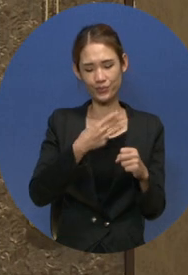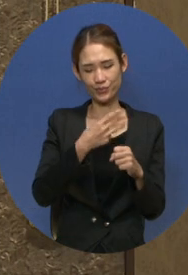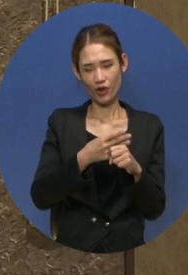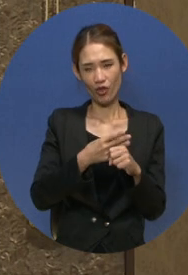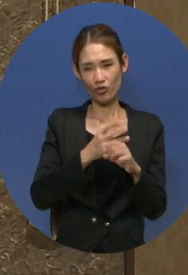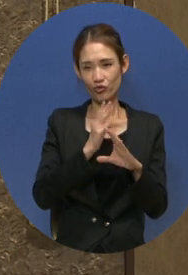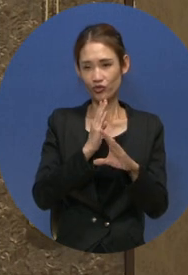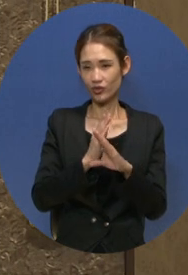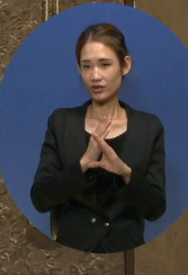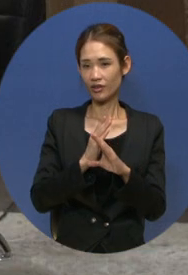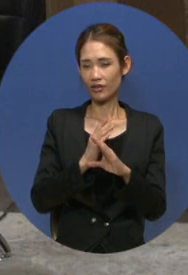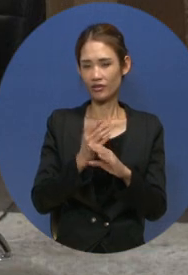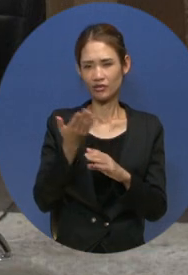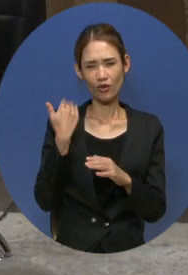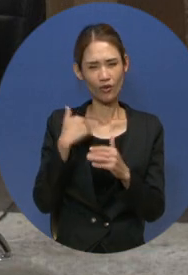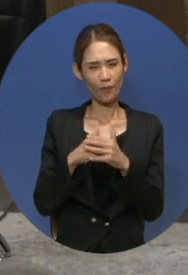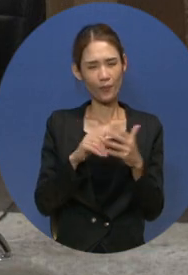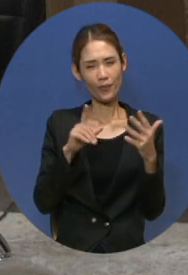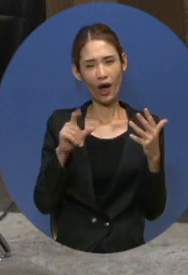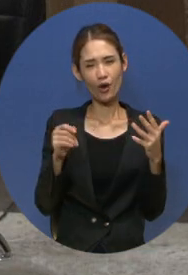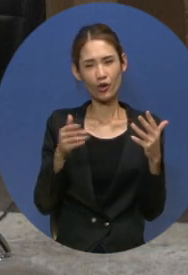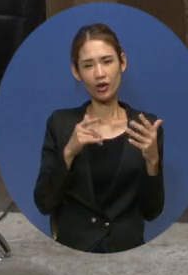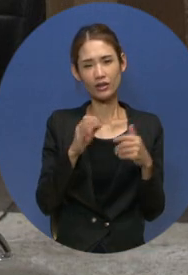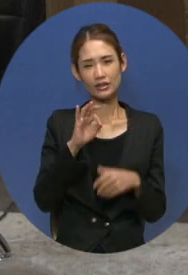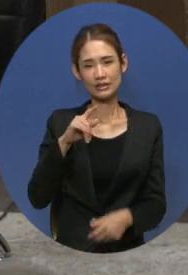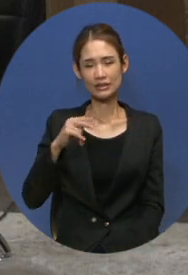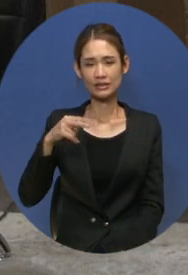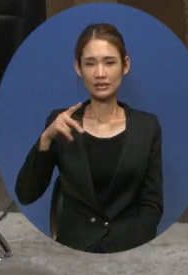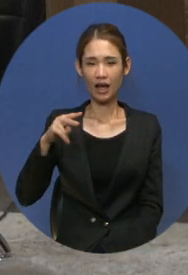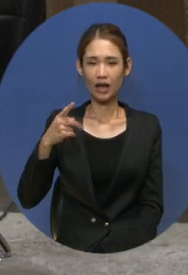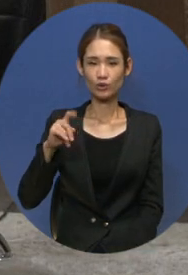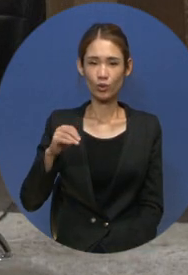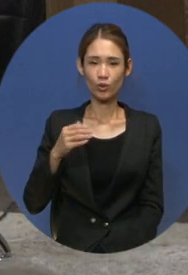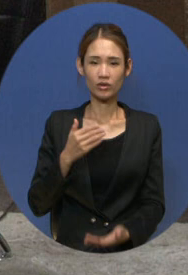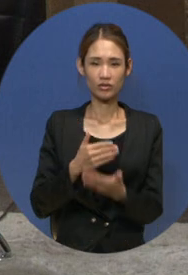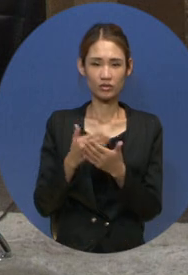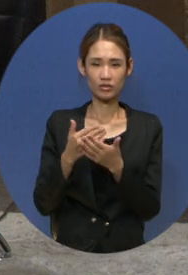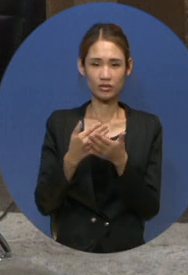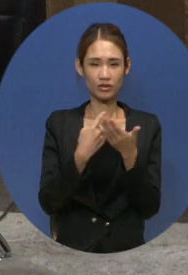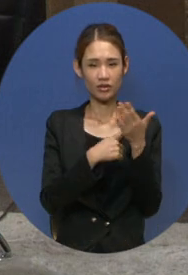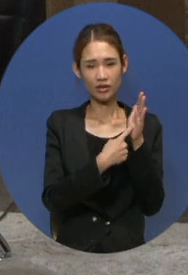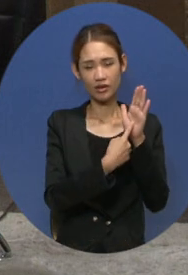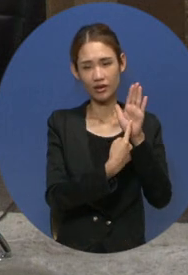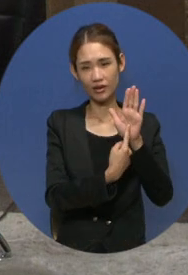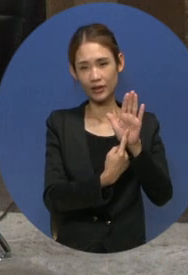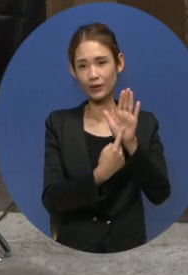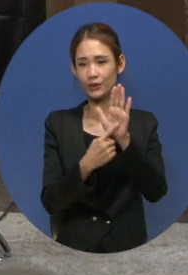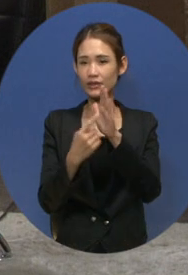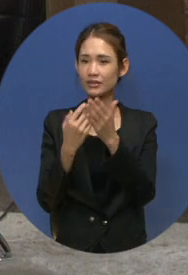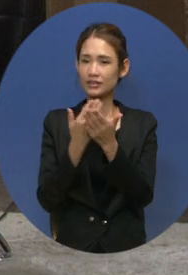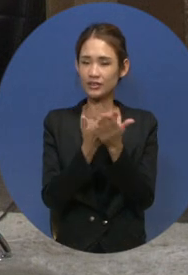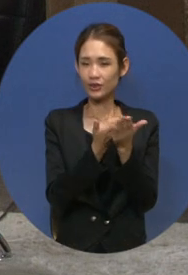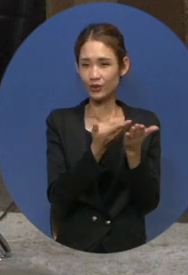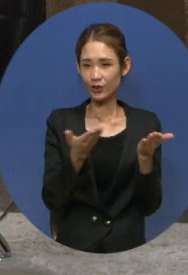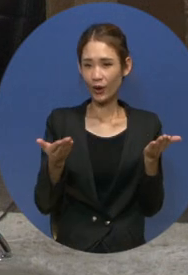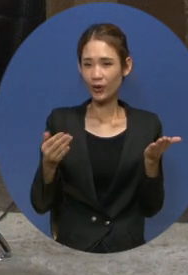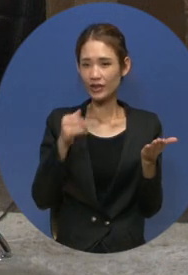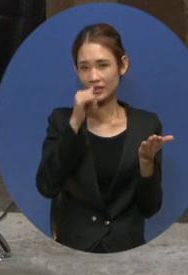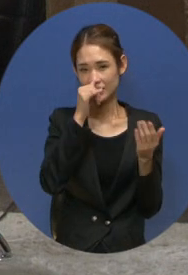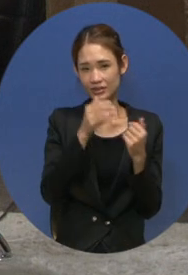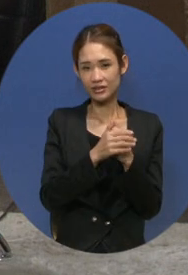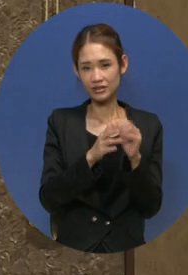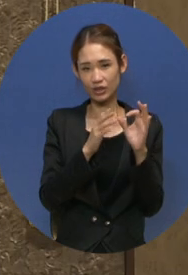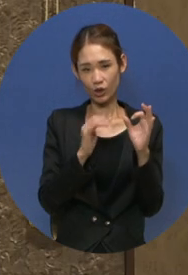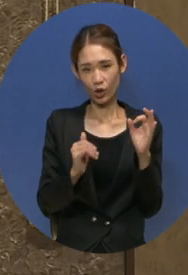8월 달에도 인사동 갤러리에서 이 작가분들의 작품이 전시가 됐습니다. 한 10분 정도의 작가분들의